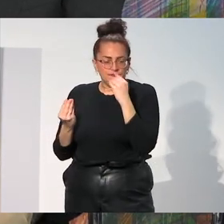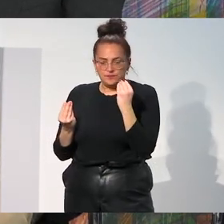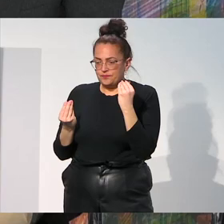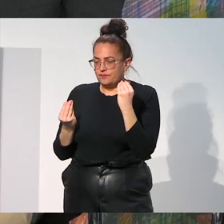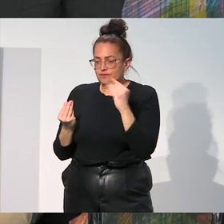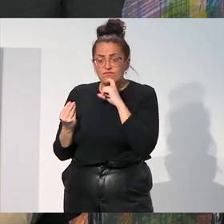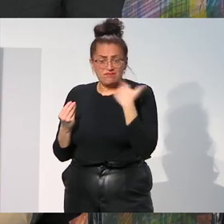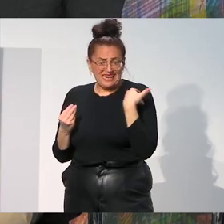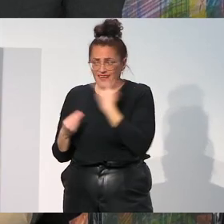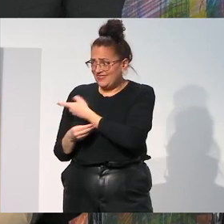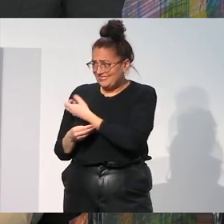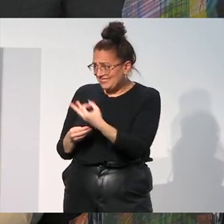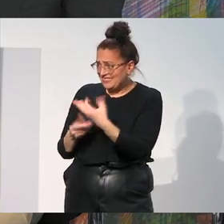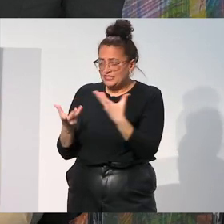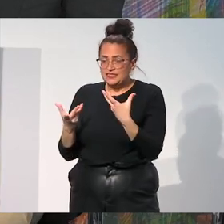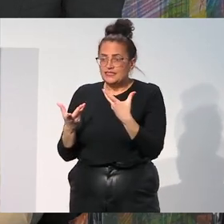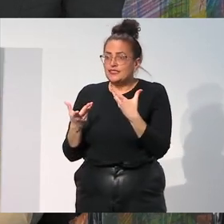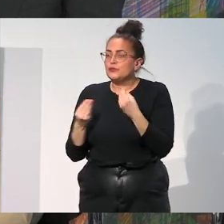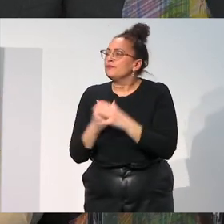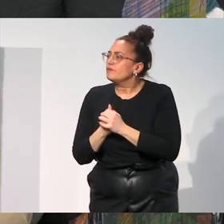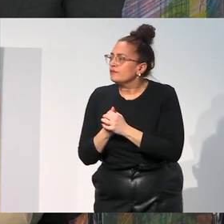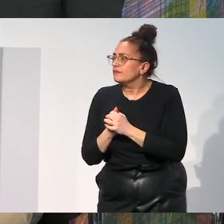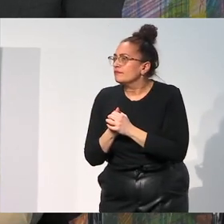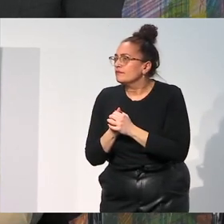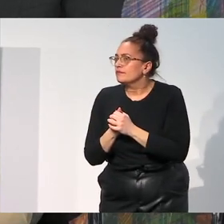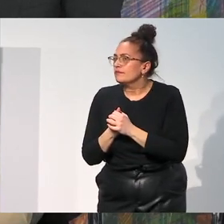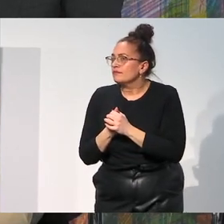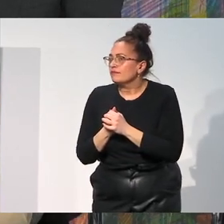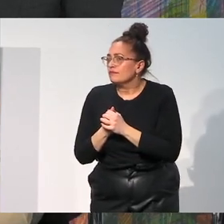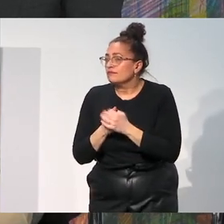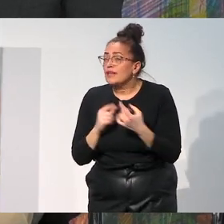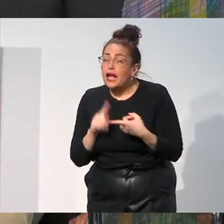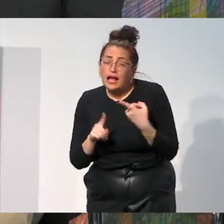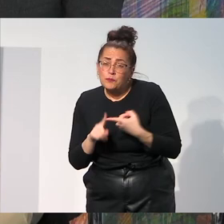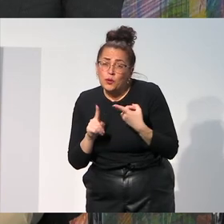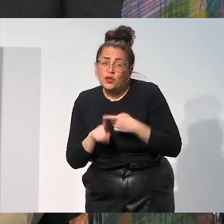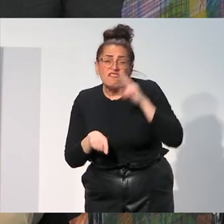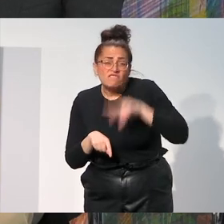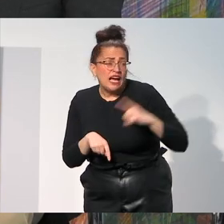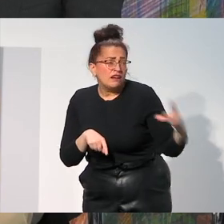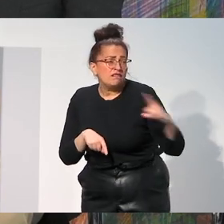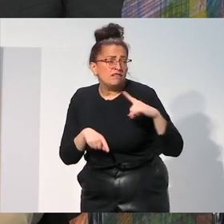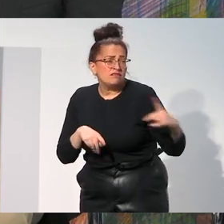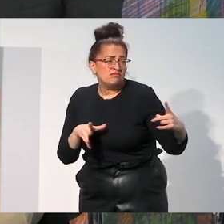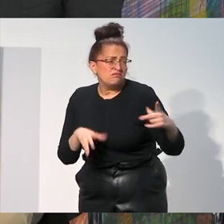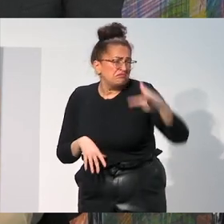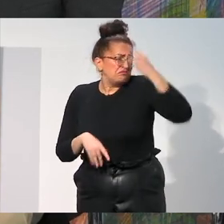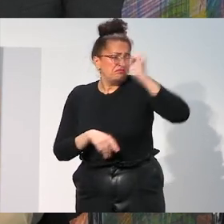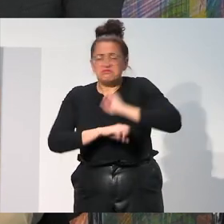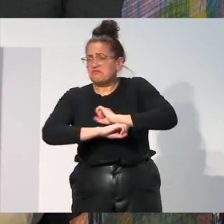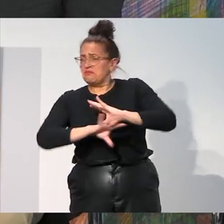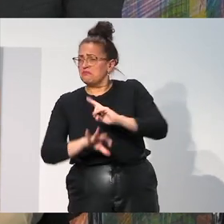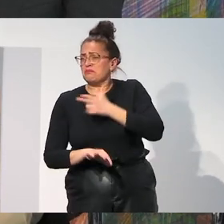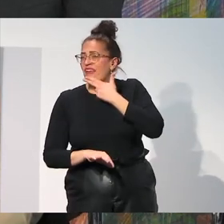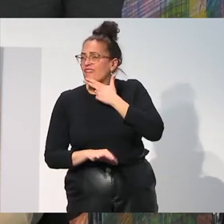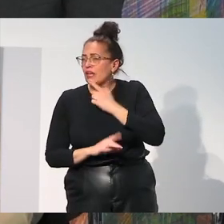phrase que vous avez lue, mais cette rencontre à un point, ou d'ailleurs peu importe qu'on se comprenne bien. Et ça, c'est ça